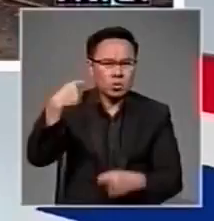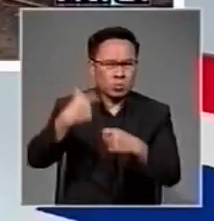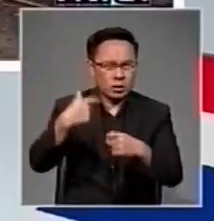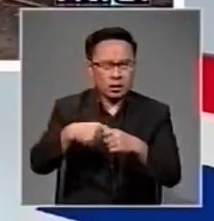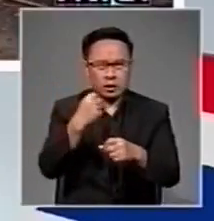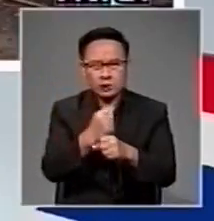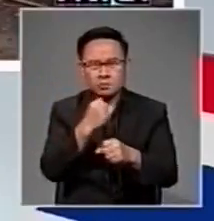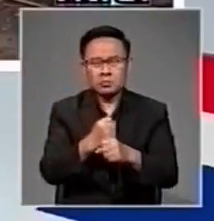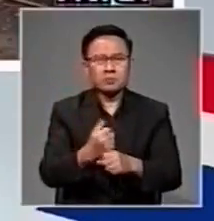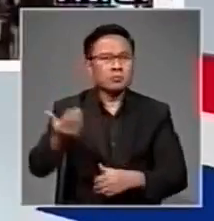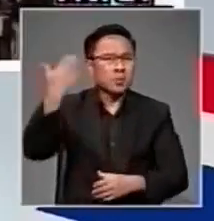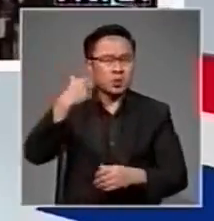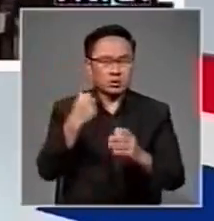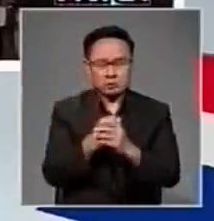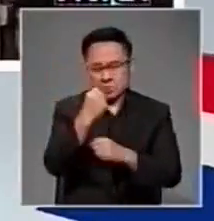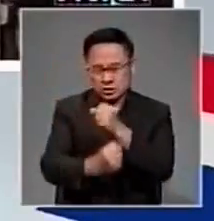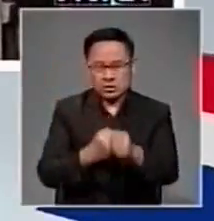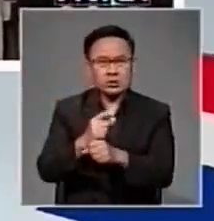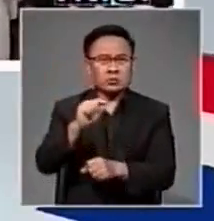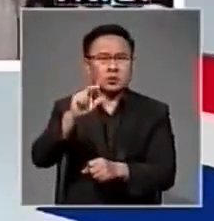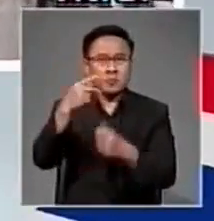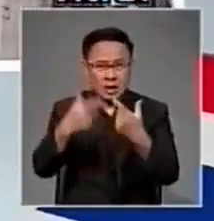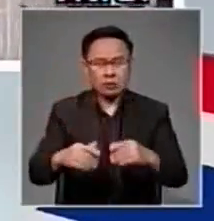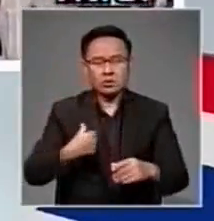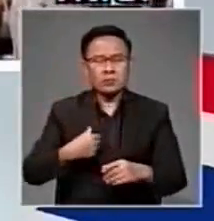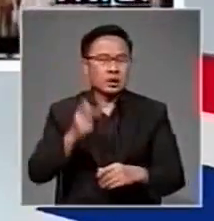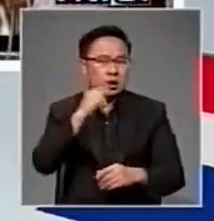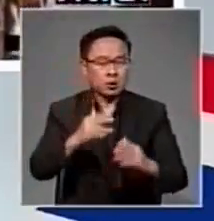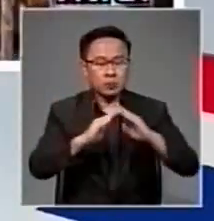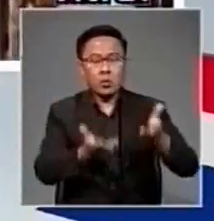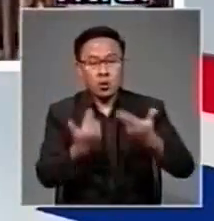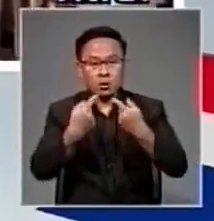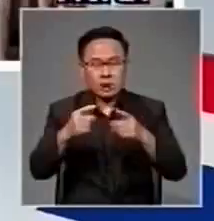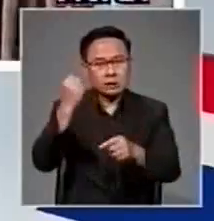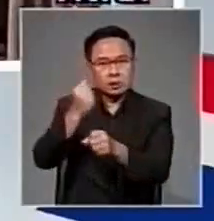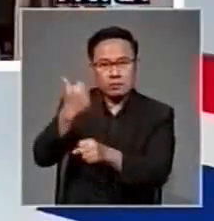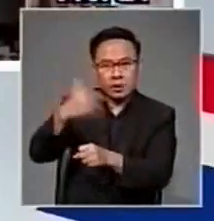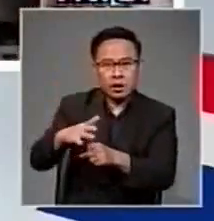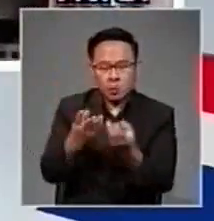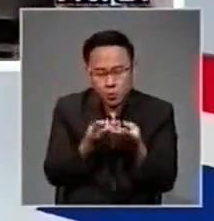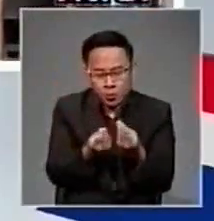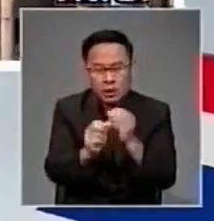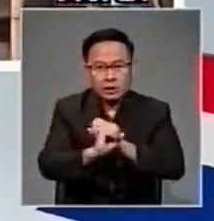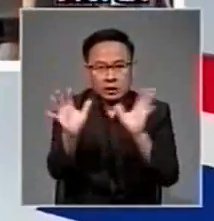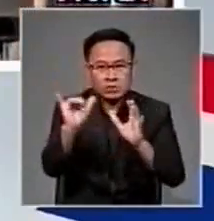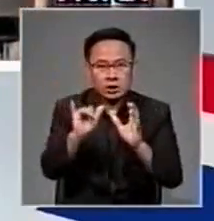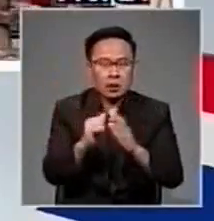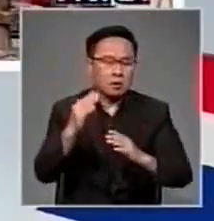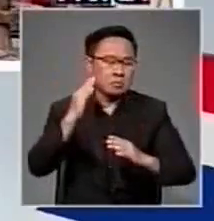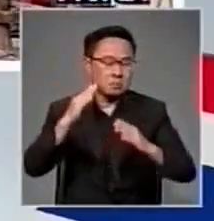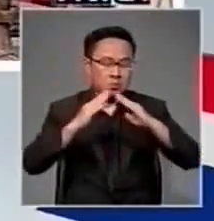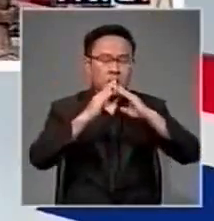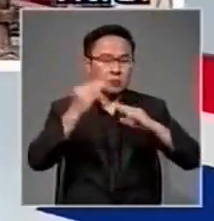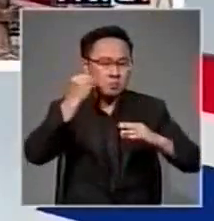หนชาวบ้านจะต้องทำอะไรนั่นแหละเมื่อก่อนสมัยก่อนมีการจะที่จะรื้อถอนจะมาแล้วเป็น 20-30 ปีแต่โครงการดำเนินการไม่ได้เพ